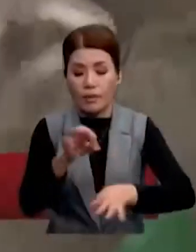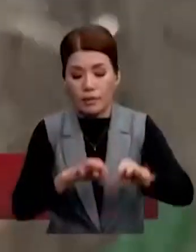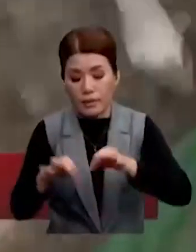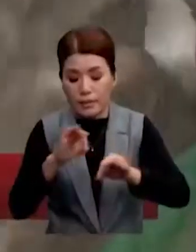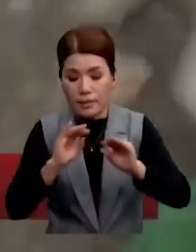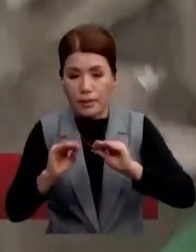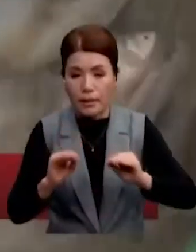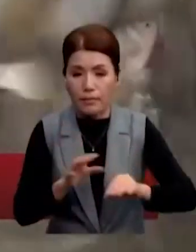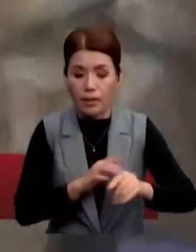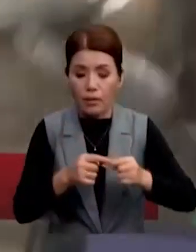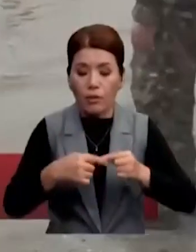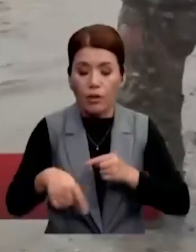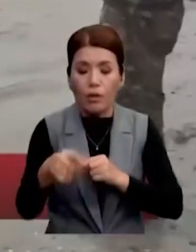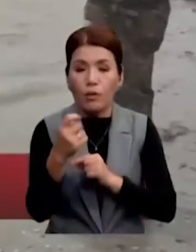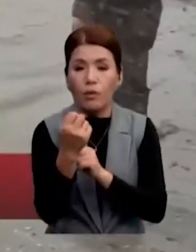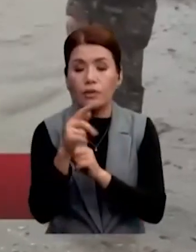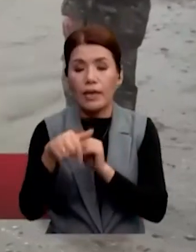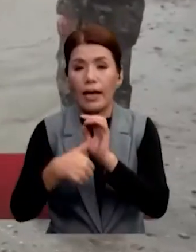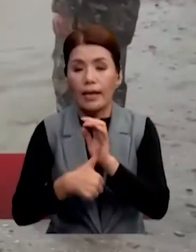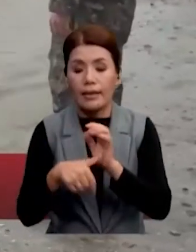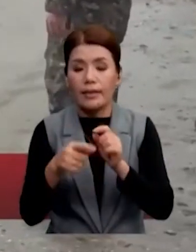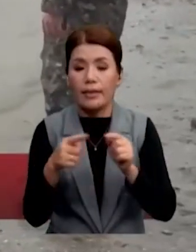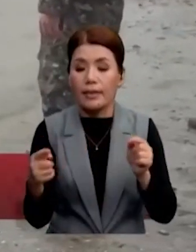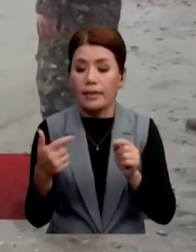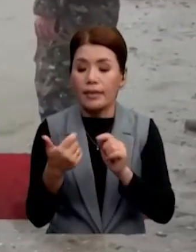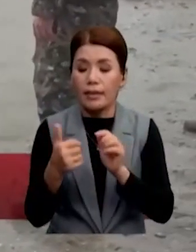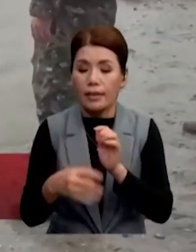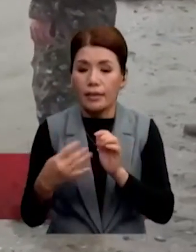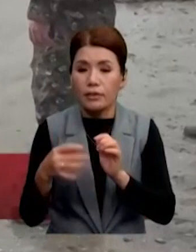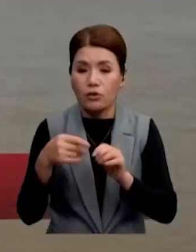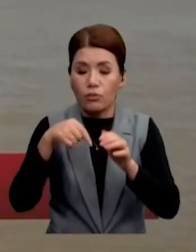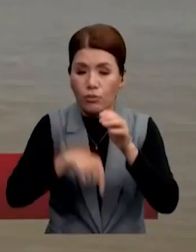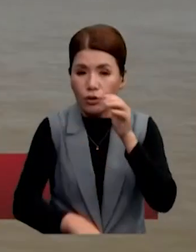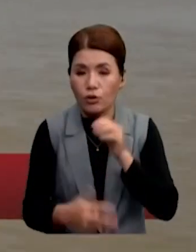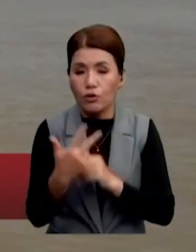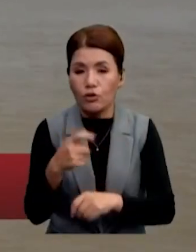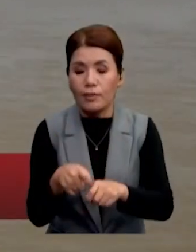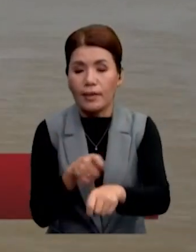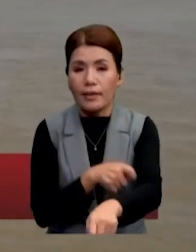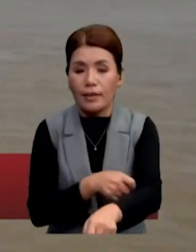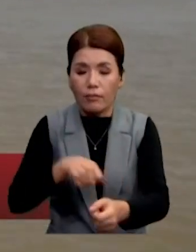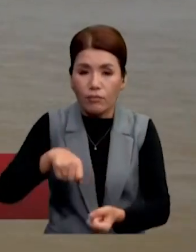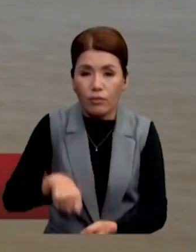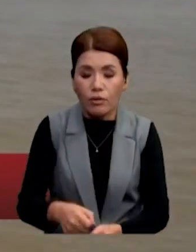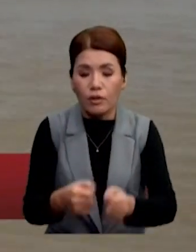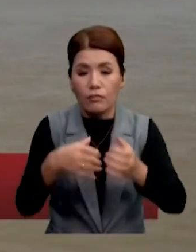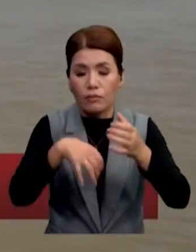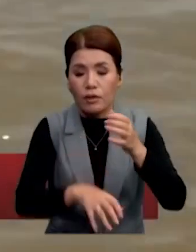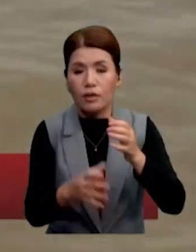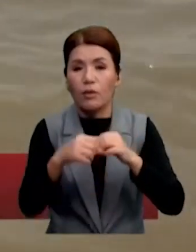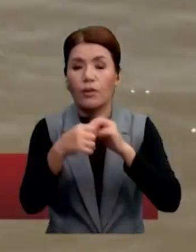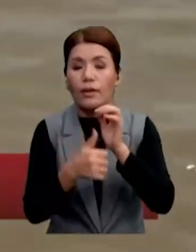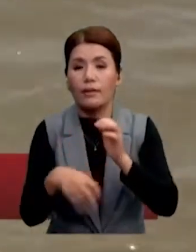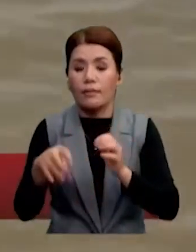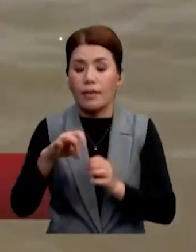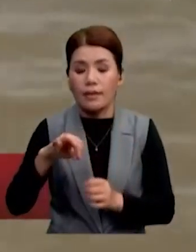дейді. Ұзындығы 13.6, ені 40 шақырым болатын аумақтың түбін 3 метрге дейін қазбақ. Оған шамамен 16 миллиард